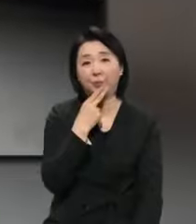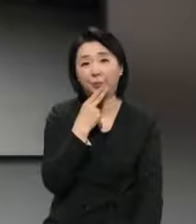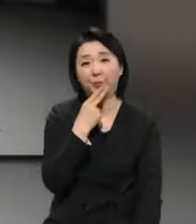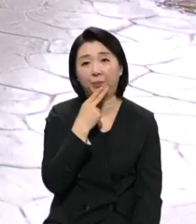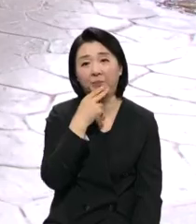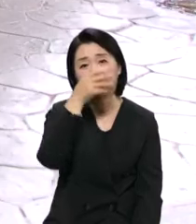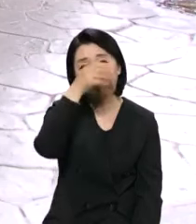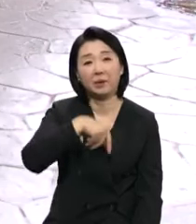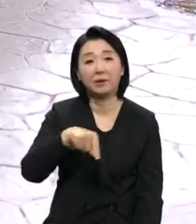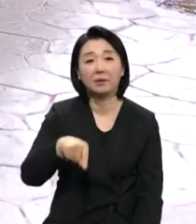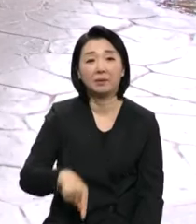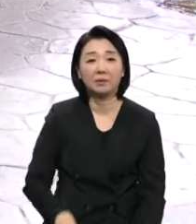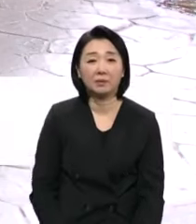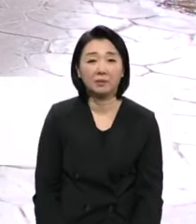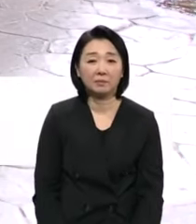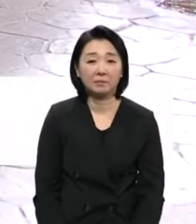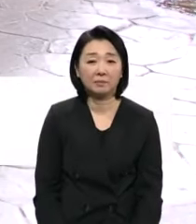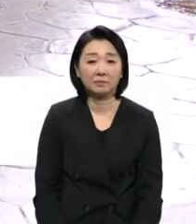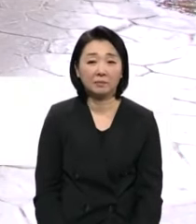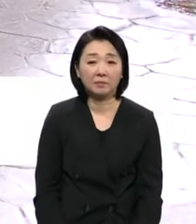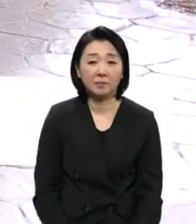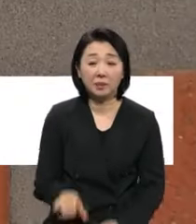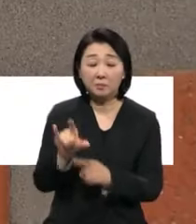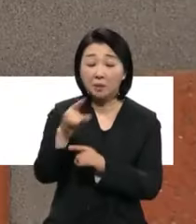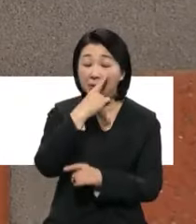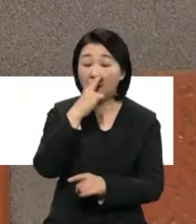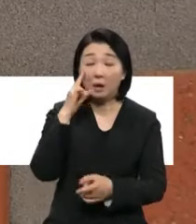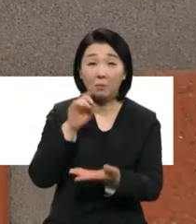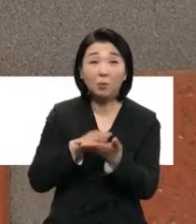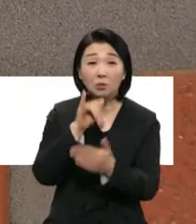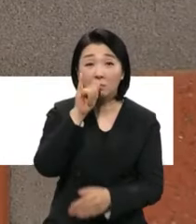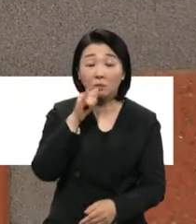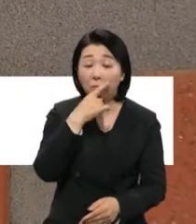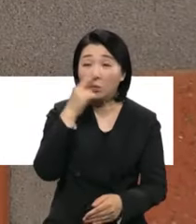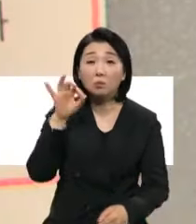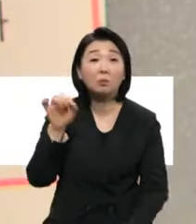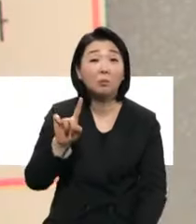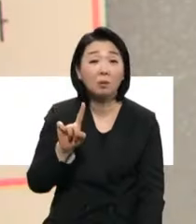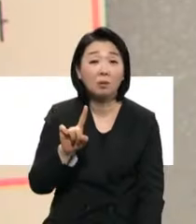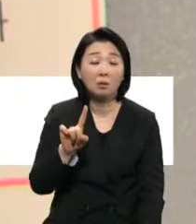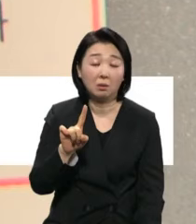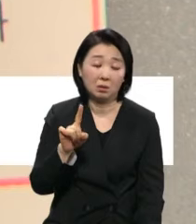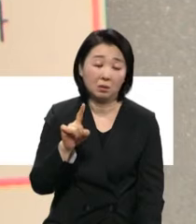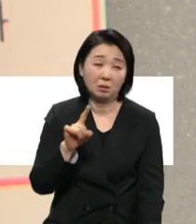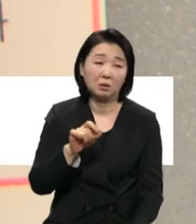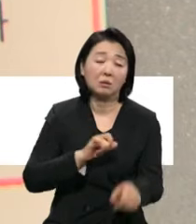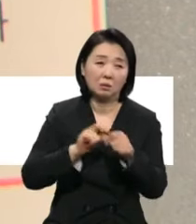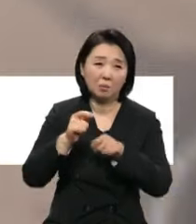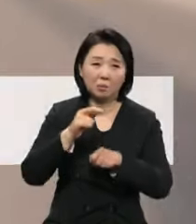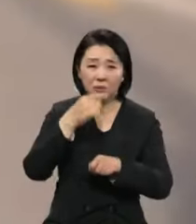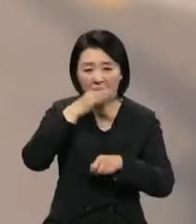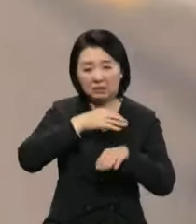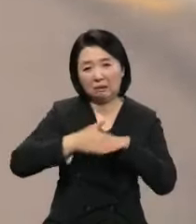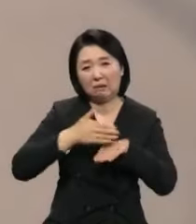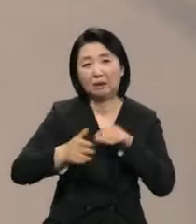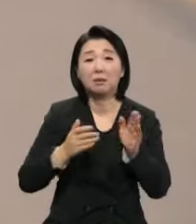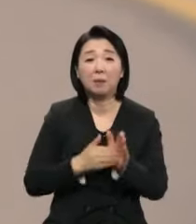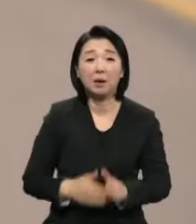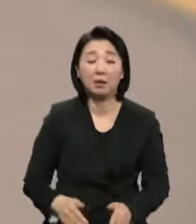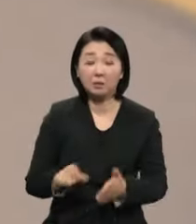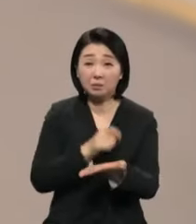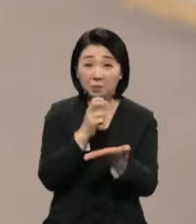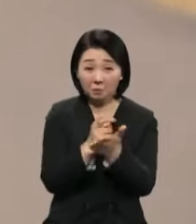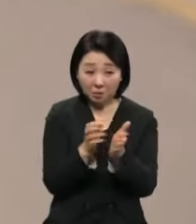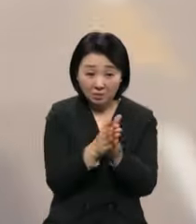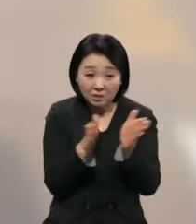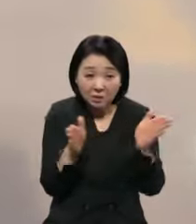했습니다. 대체도 담보가 있어가지고. 보증금으로는 뭐 하셨어요? 대부분 다 이자가 나갔어요. 특별법 시행